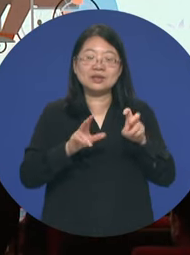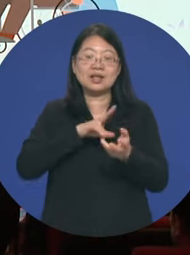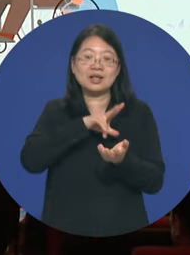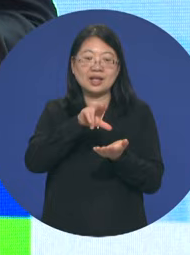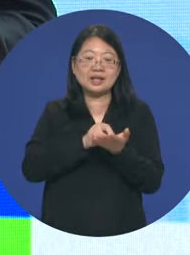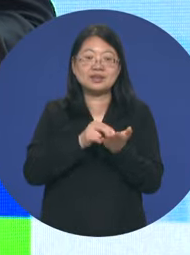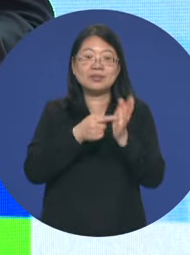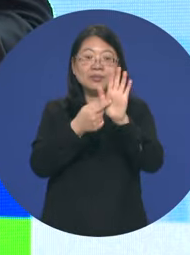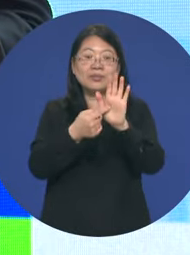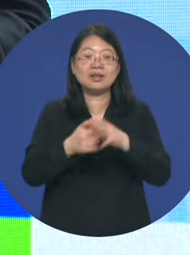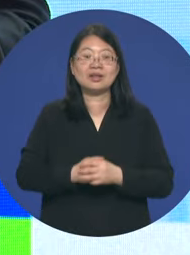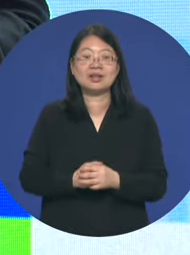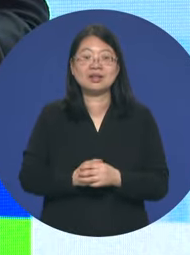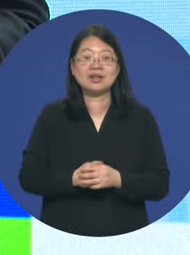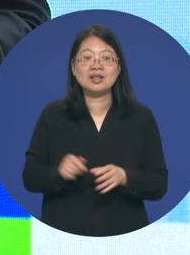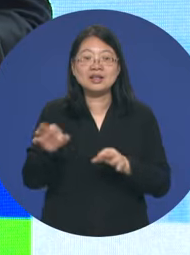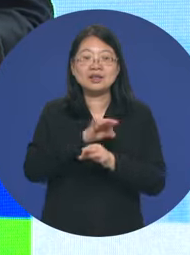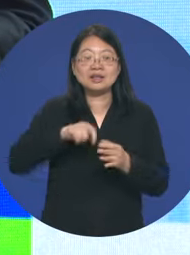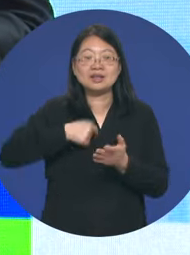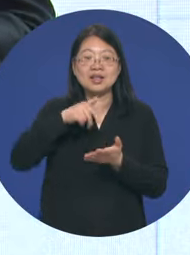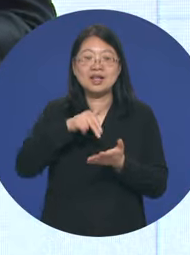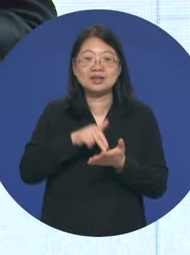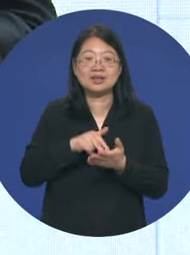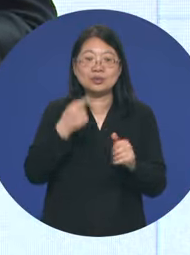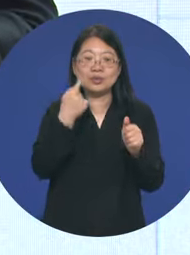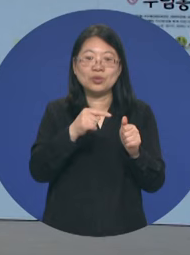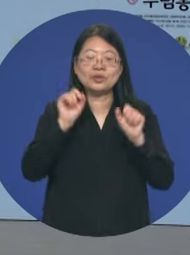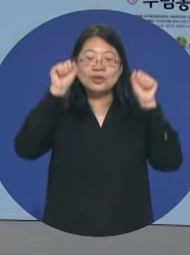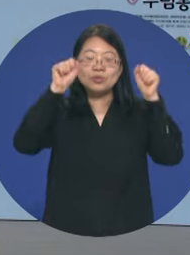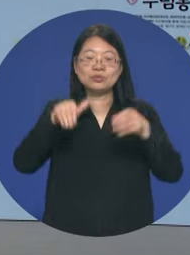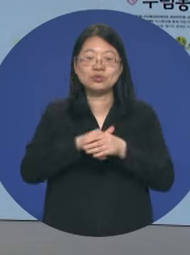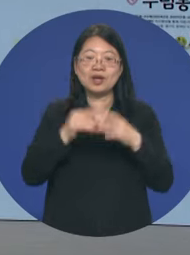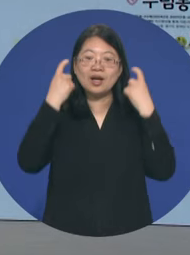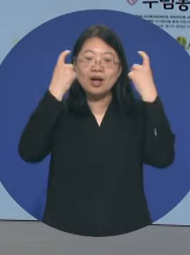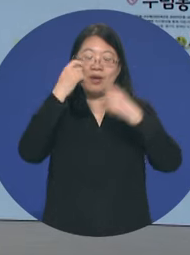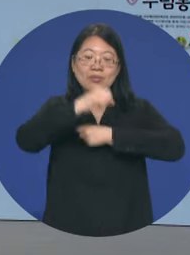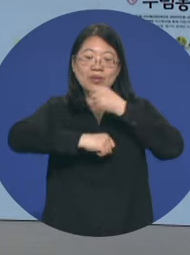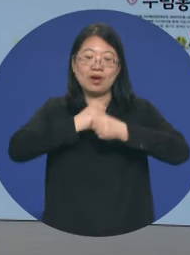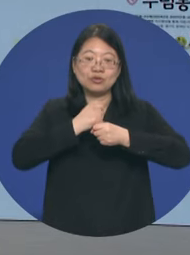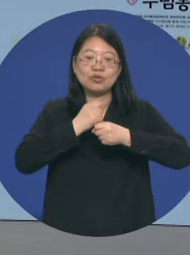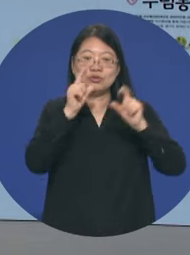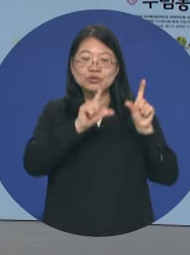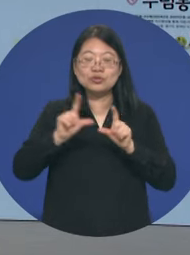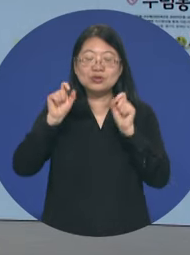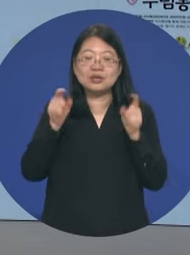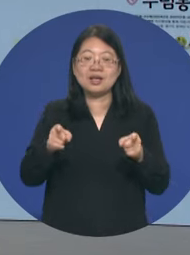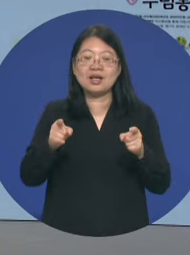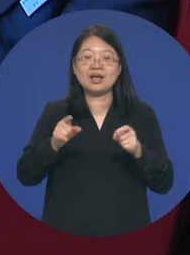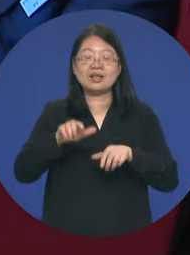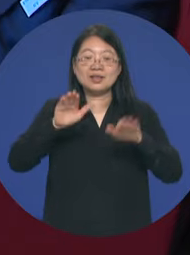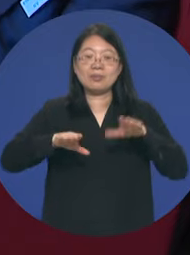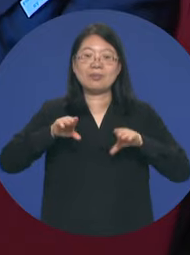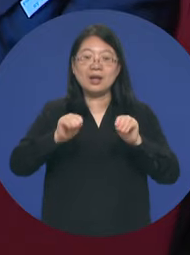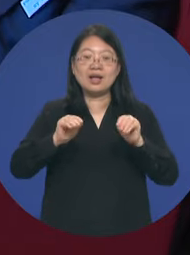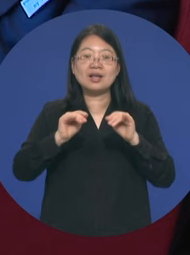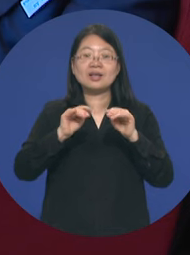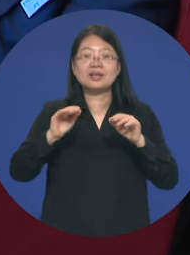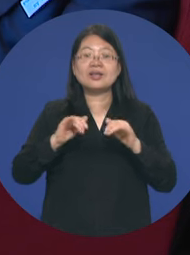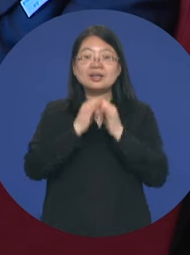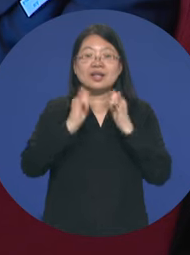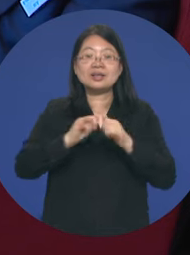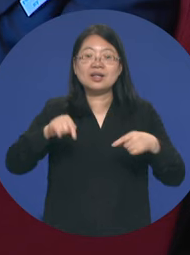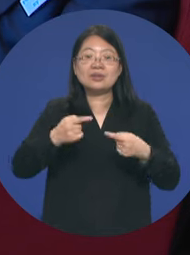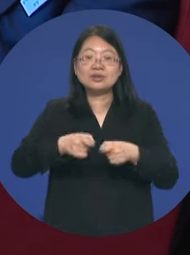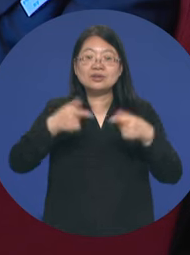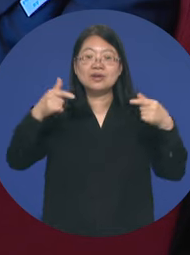과제를 내놨습니다. 경제적 자립, 교육, 체육, 문화 관광을 마음껏 누릴 기회, 차별 타파, 사회 참여 증대,